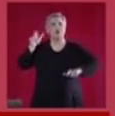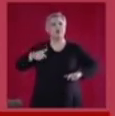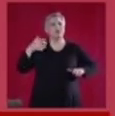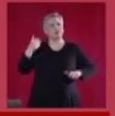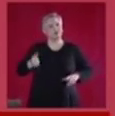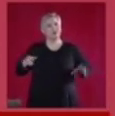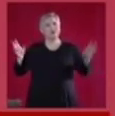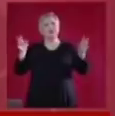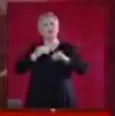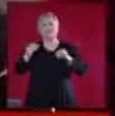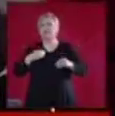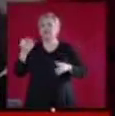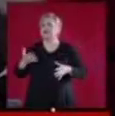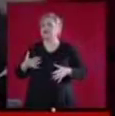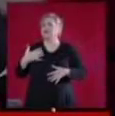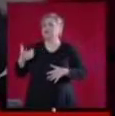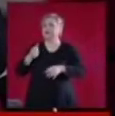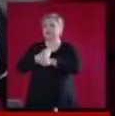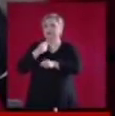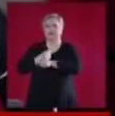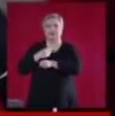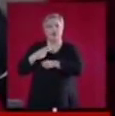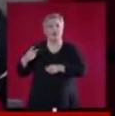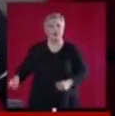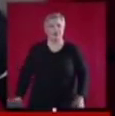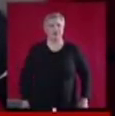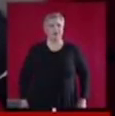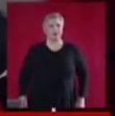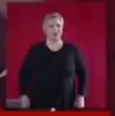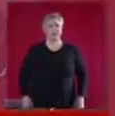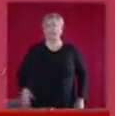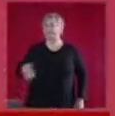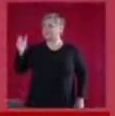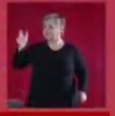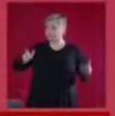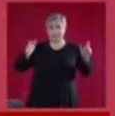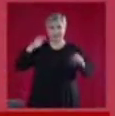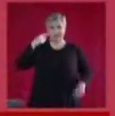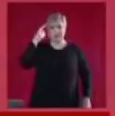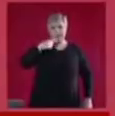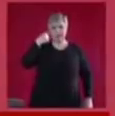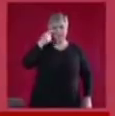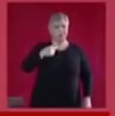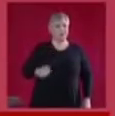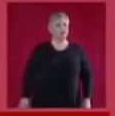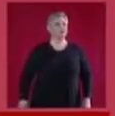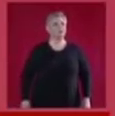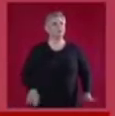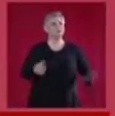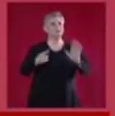οποίον δραστηριοποιούνται στα πρόσωπα λοιπόν των υποψηφίων μας καθρεφτίζεται